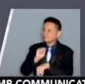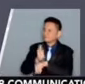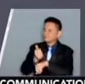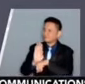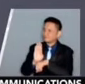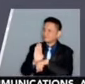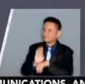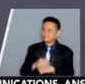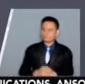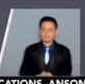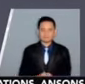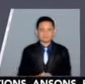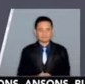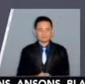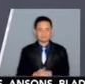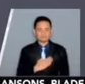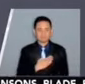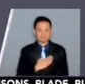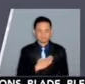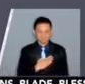GMA integrated news